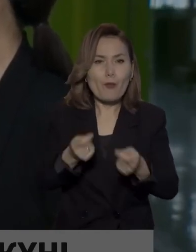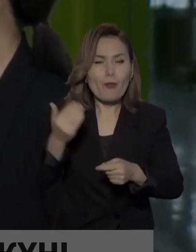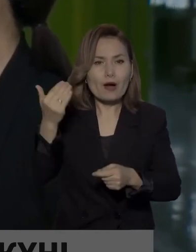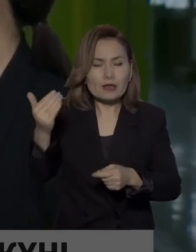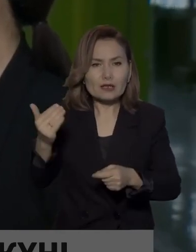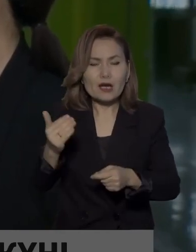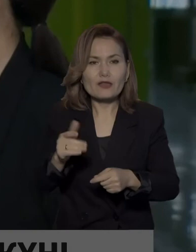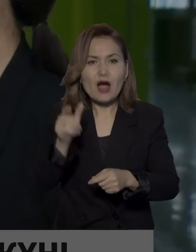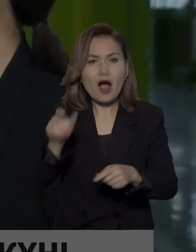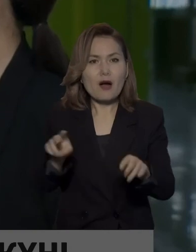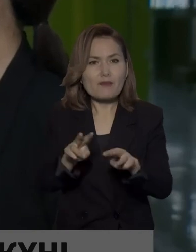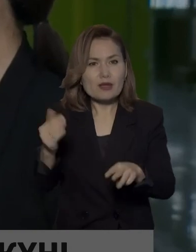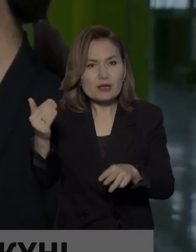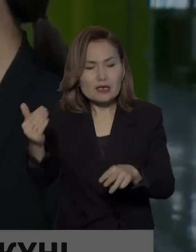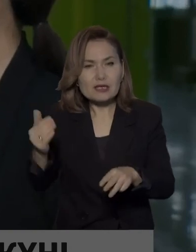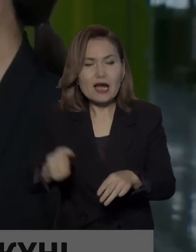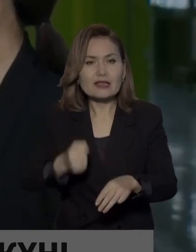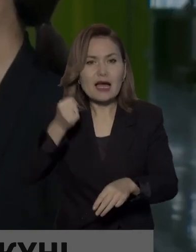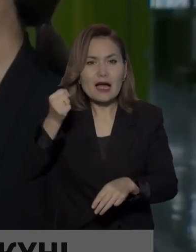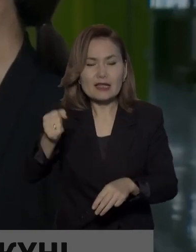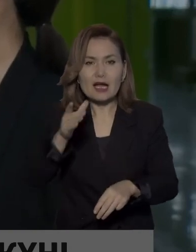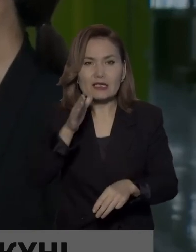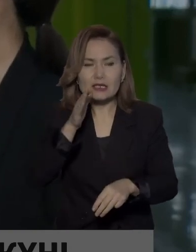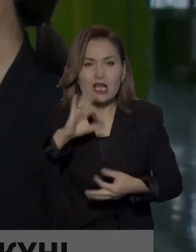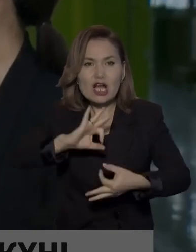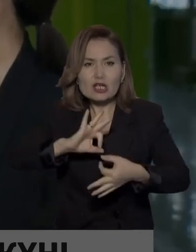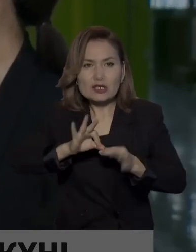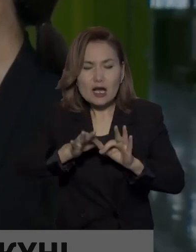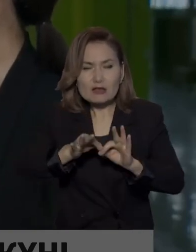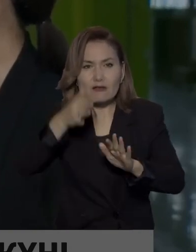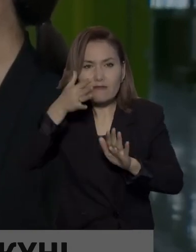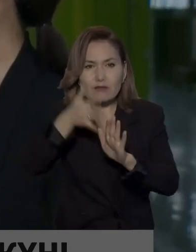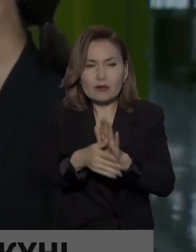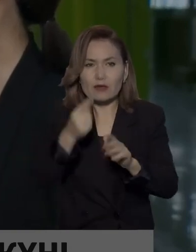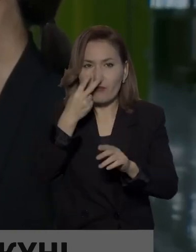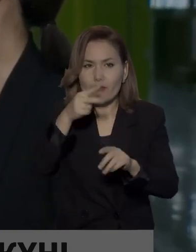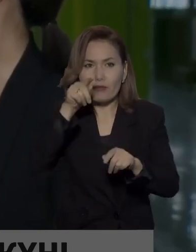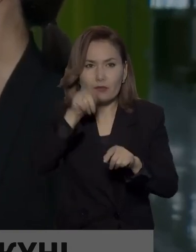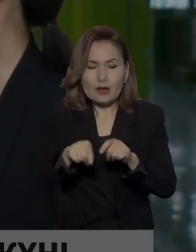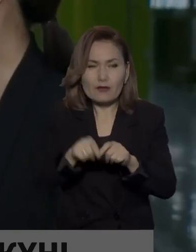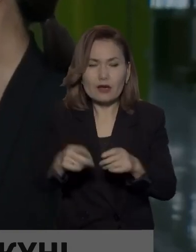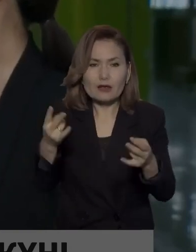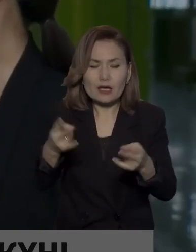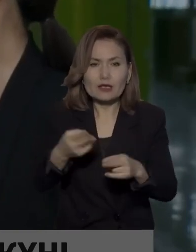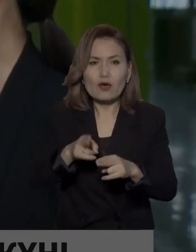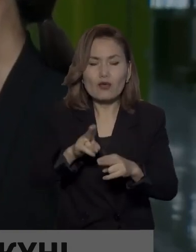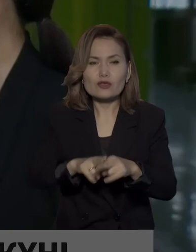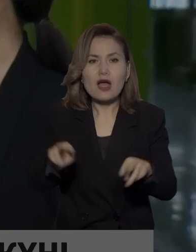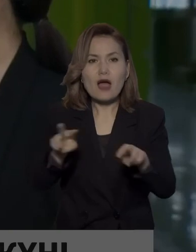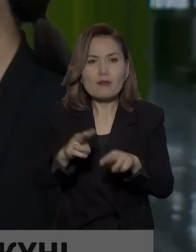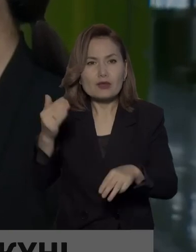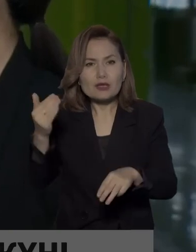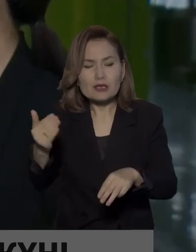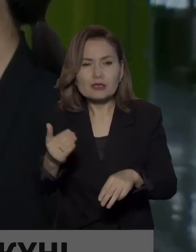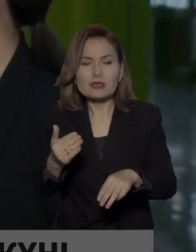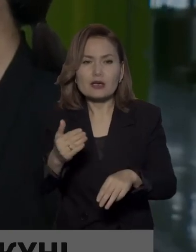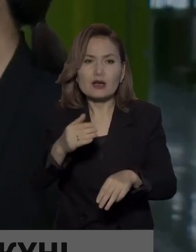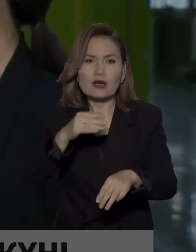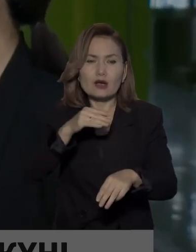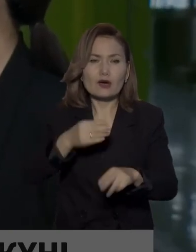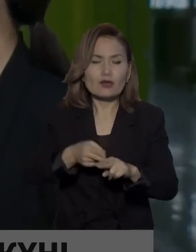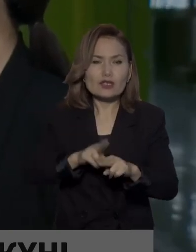басқаратын тұлғаларды тағайындаған кезде олардың отан алдындағы, ел алдындағы, ұлт тағдырын